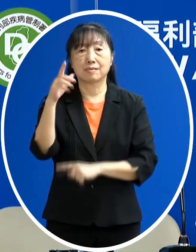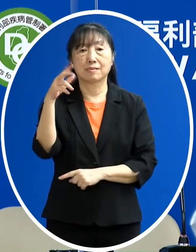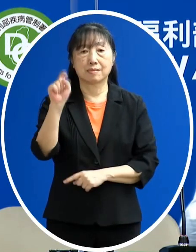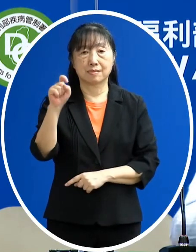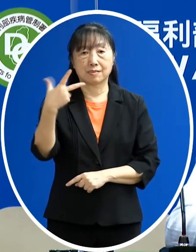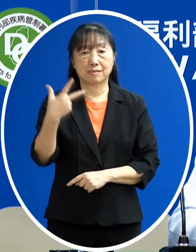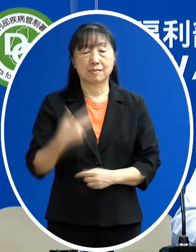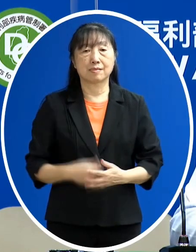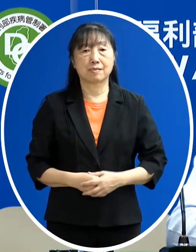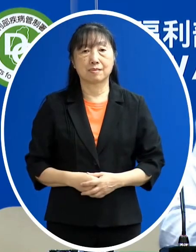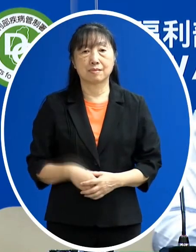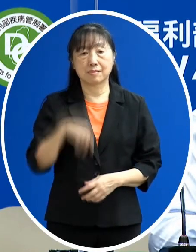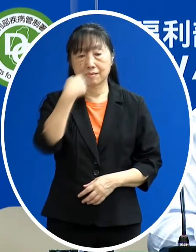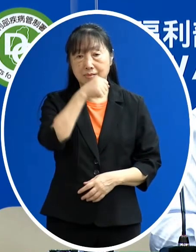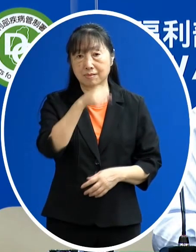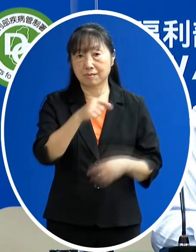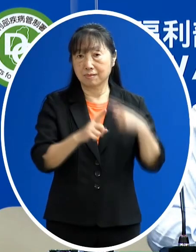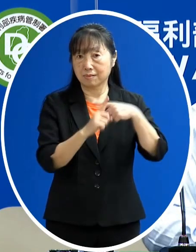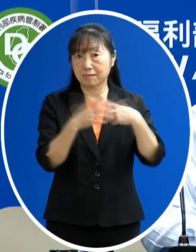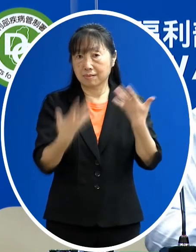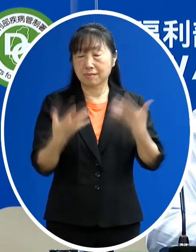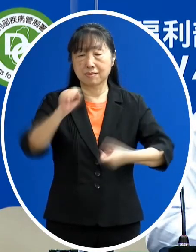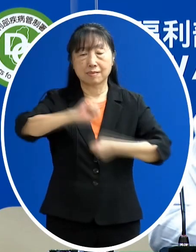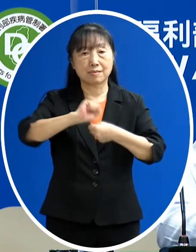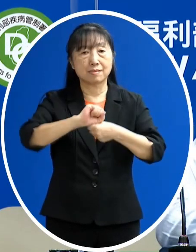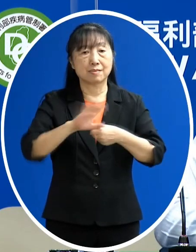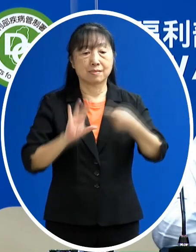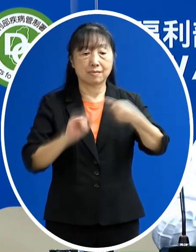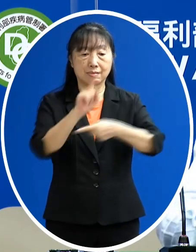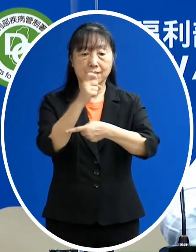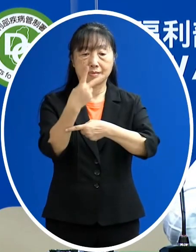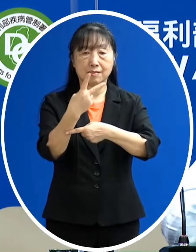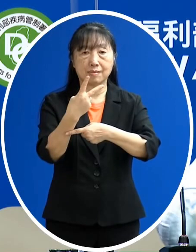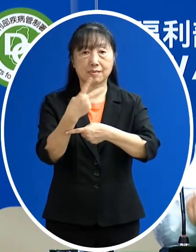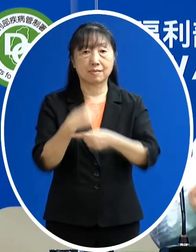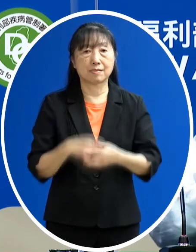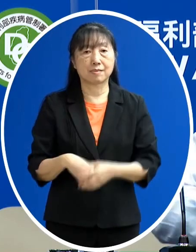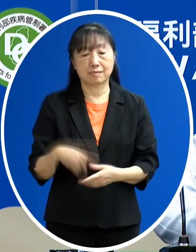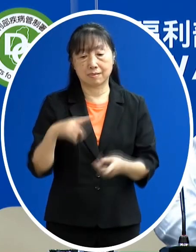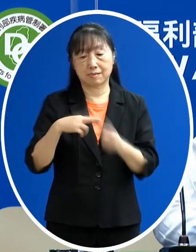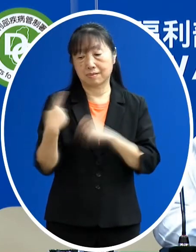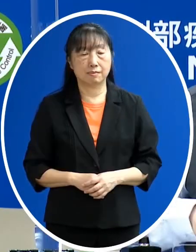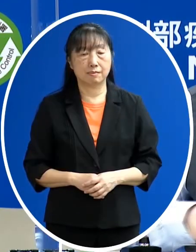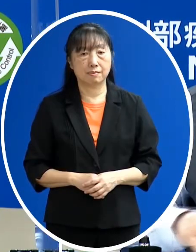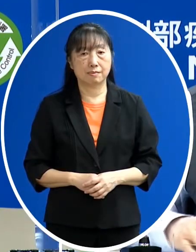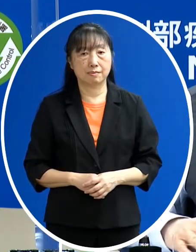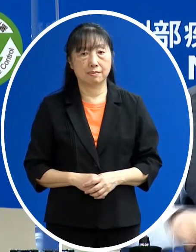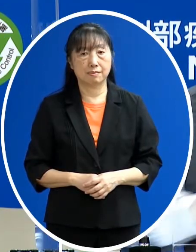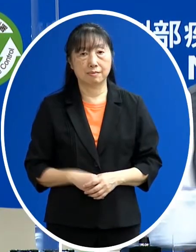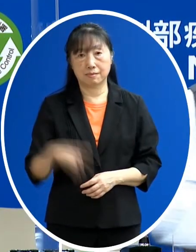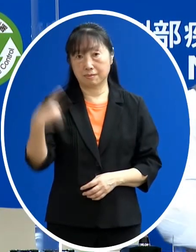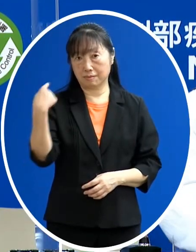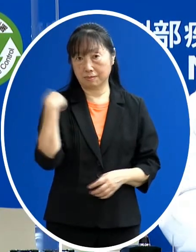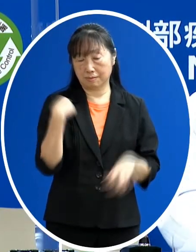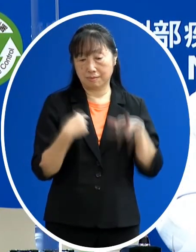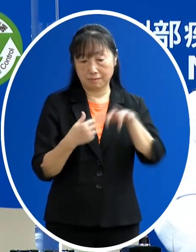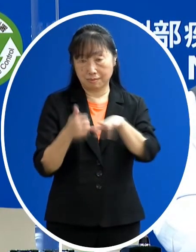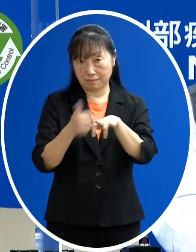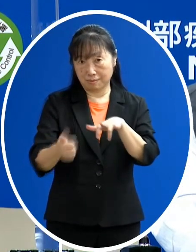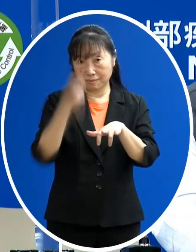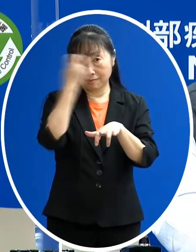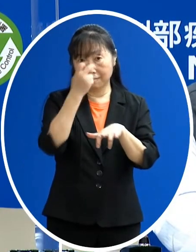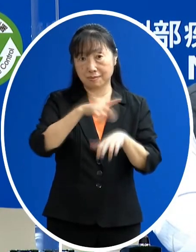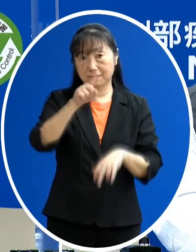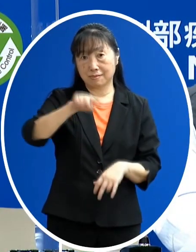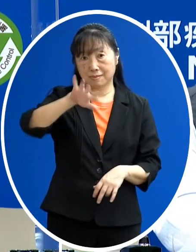17，那本土的个案大概增加了大概12%了哈，比起昨天。昨天落地筛检的检